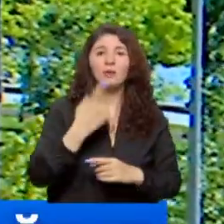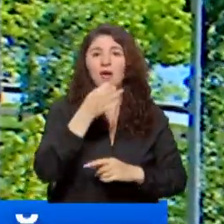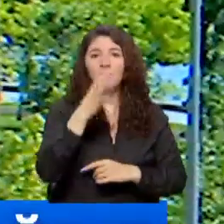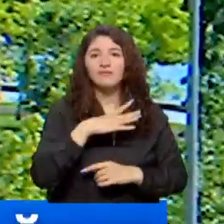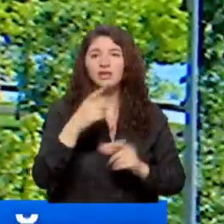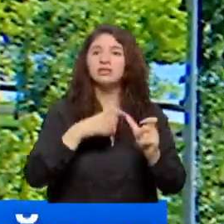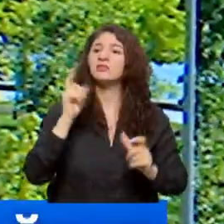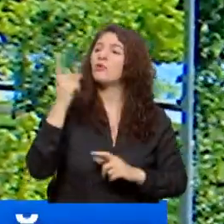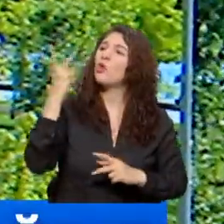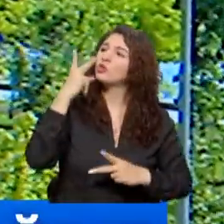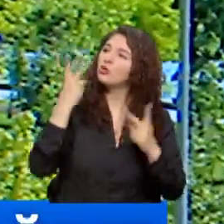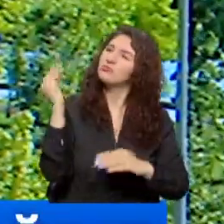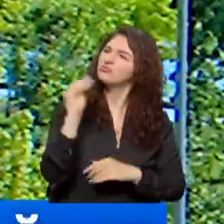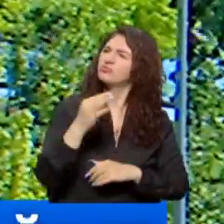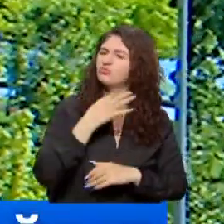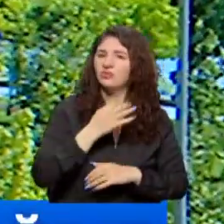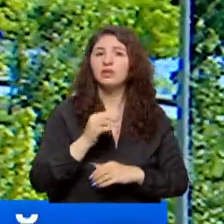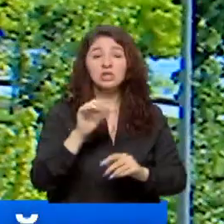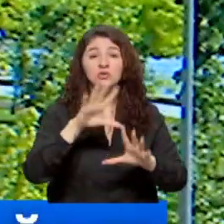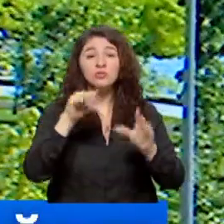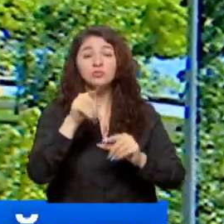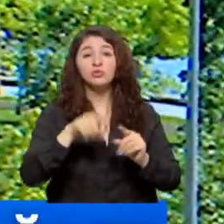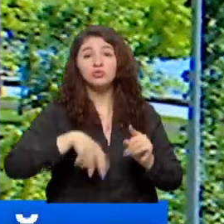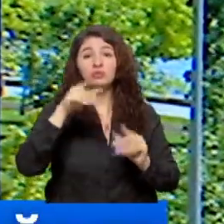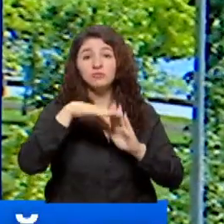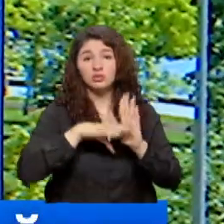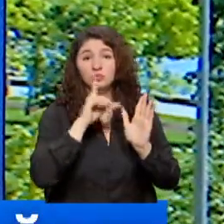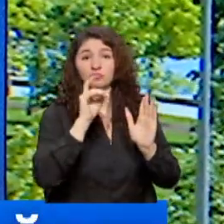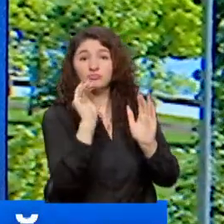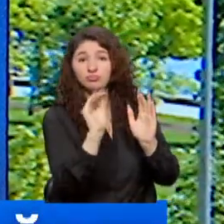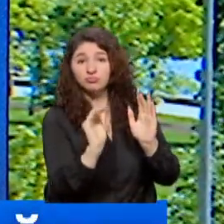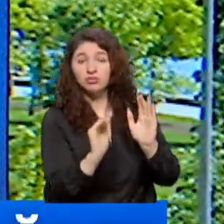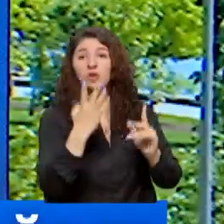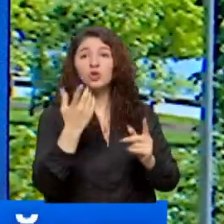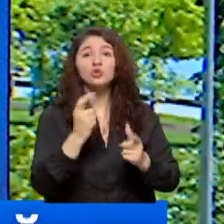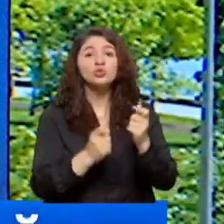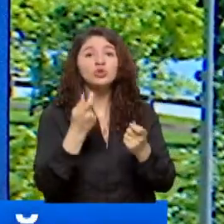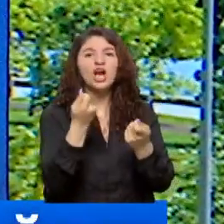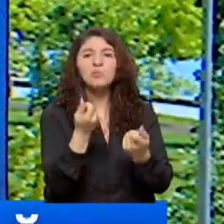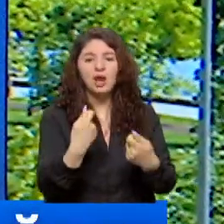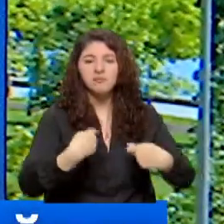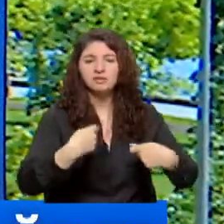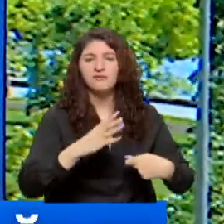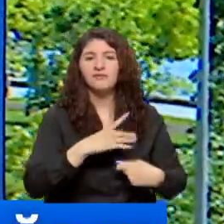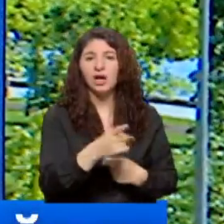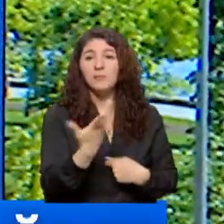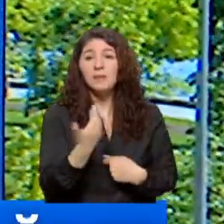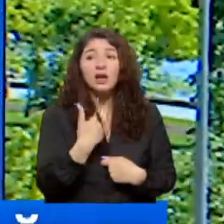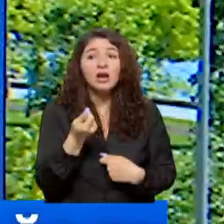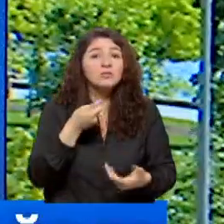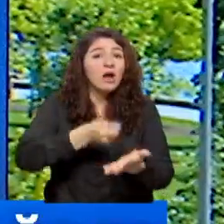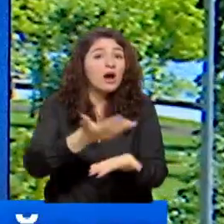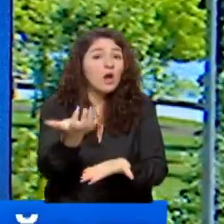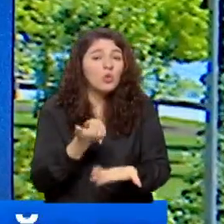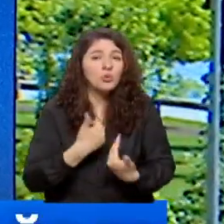Konya'dan bir haber Savaş okumaya görseli rica edeceğim bütün bugünden maddeleri soracağım süt kaça mal ediliyor Peki ben